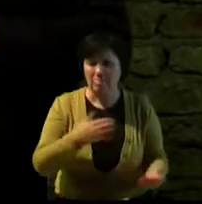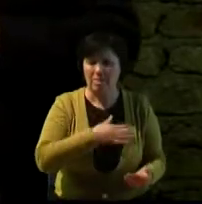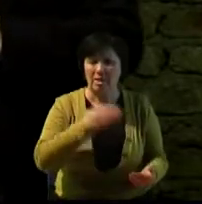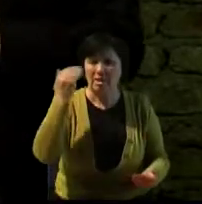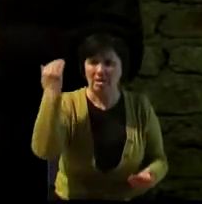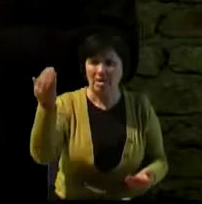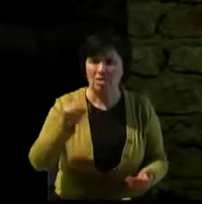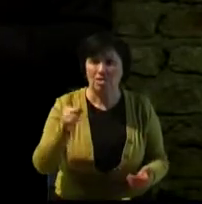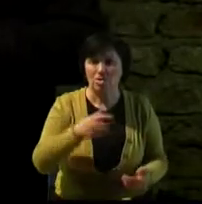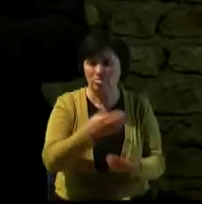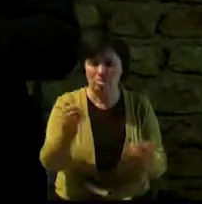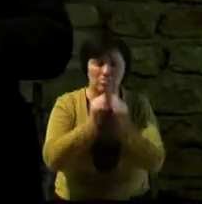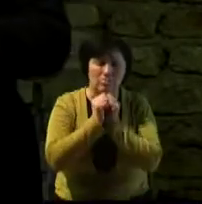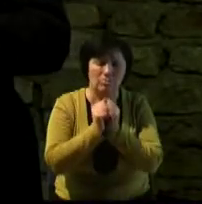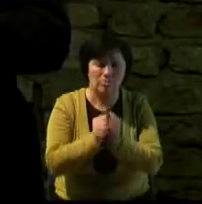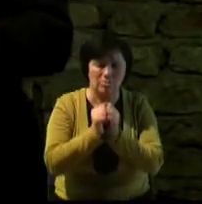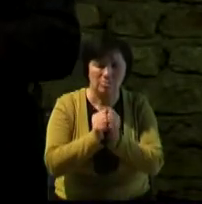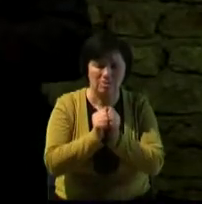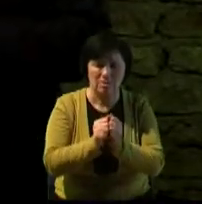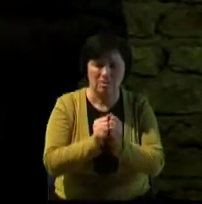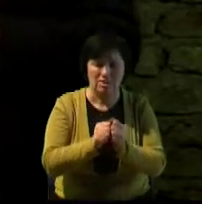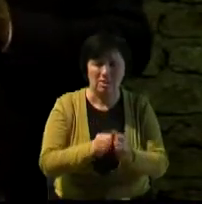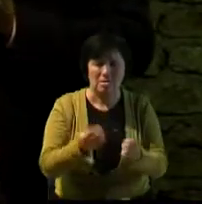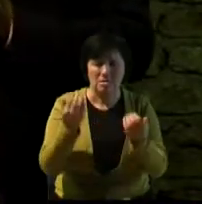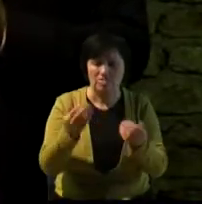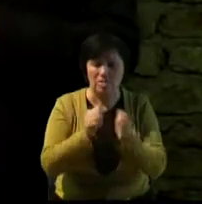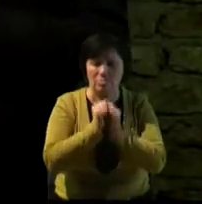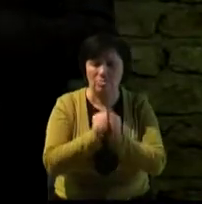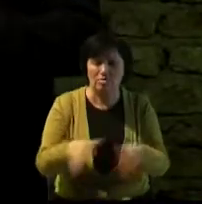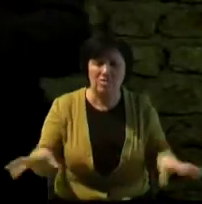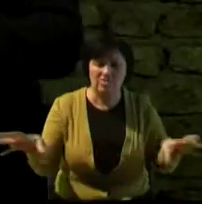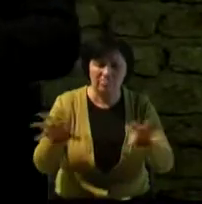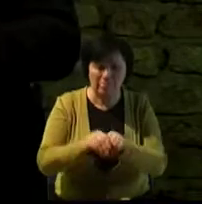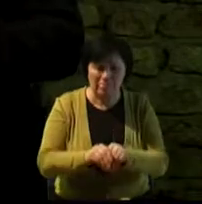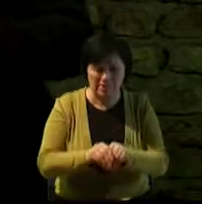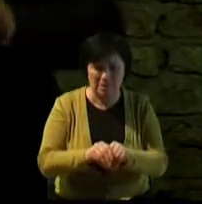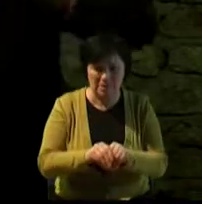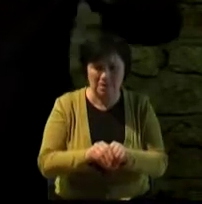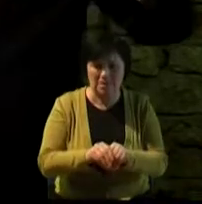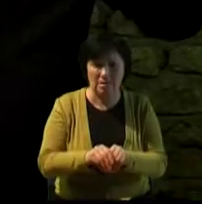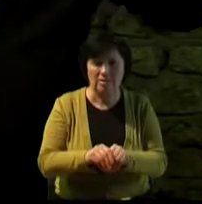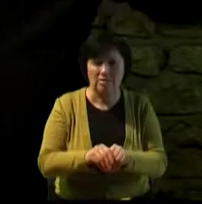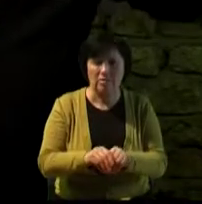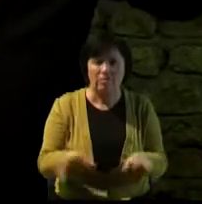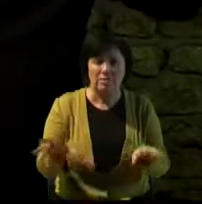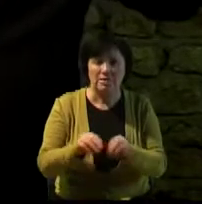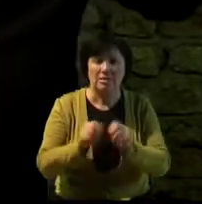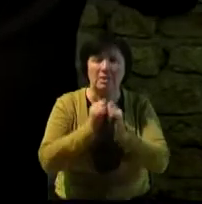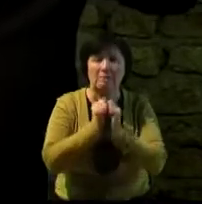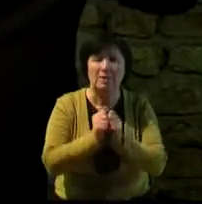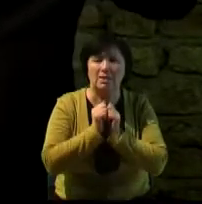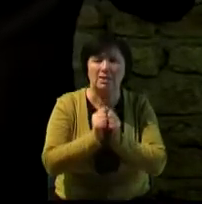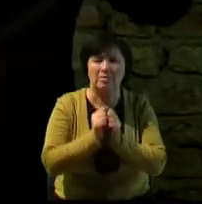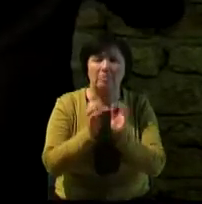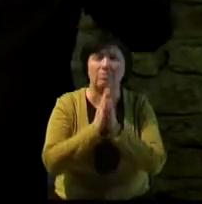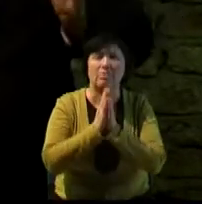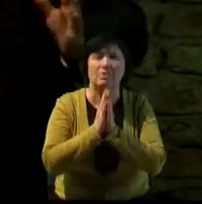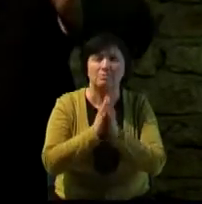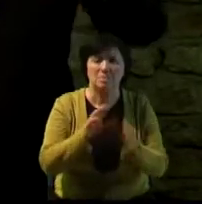не переносном смысле, не образном смысле, в самом, что не есть в прямом смысле, Дух Божий